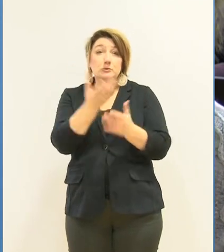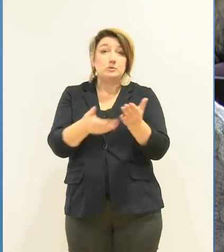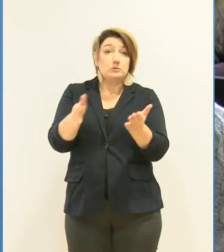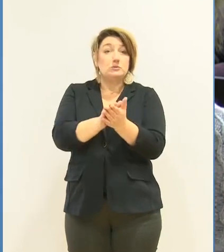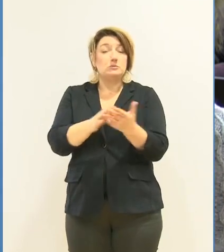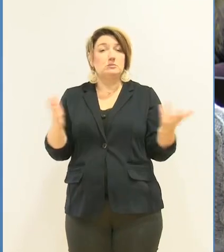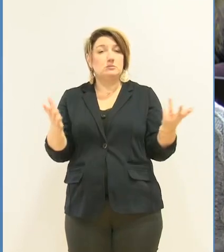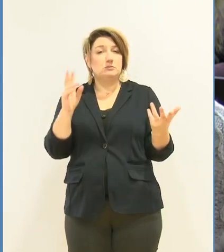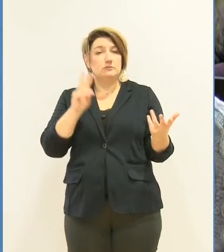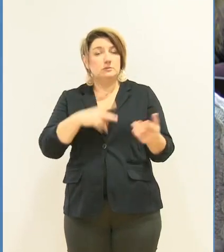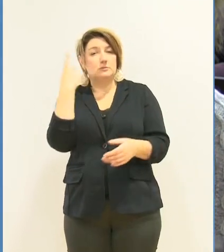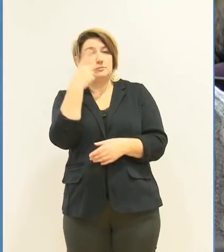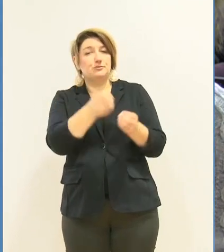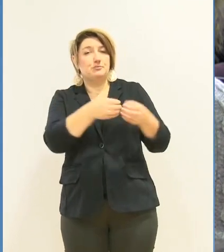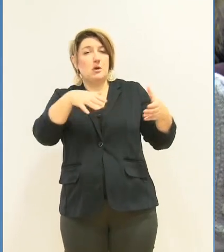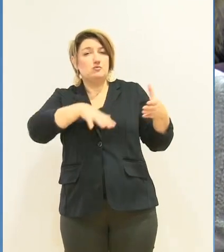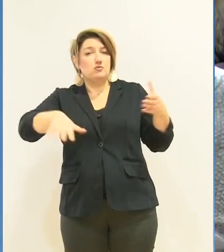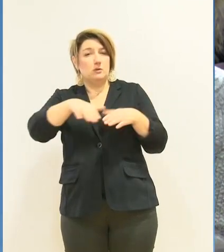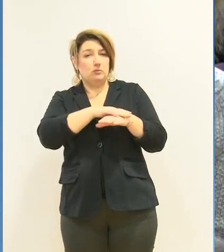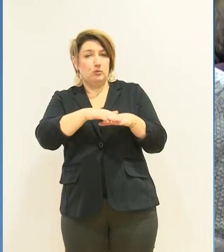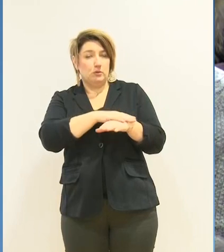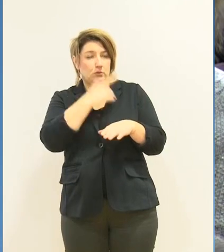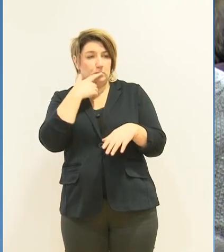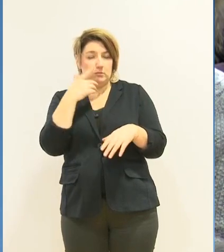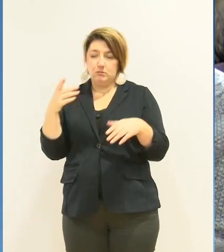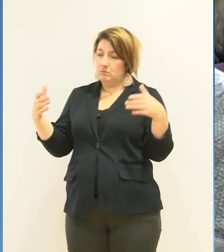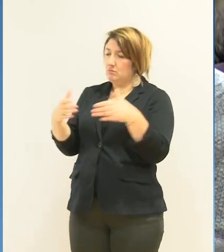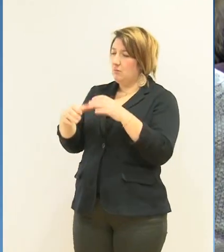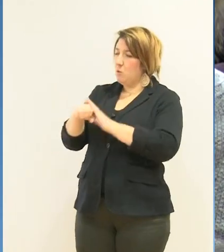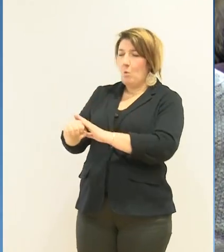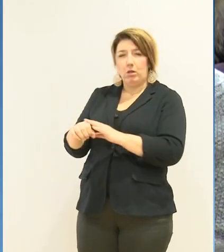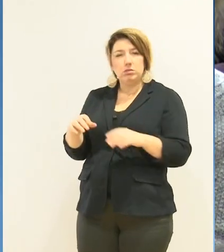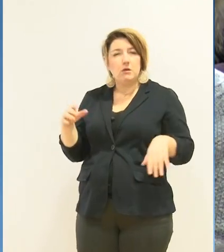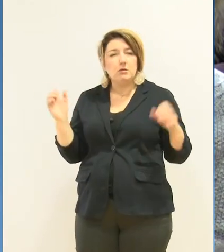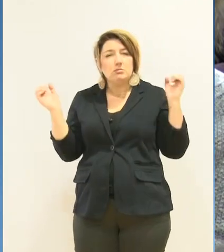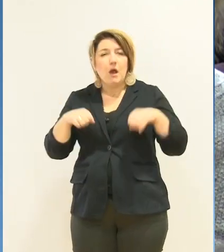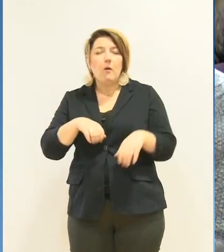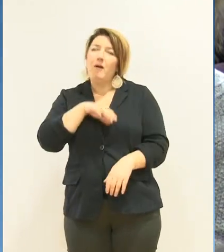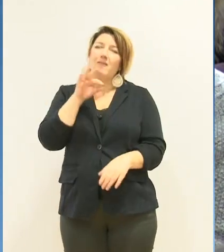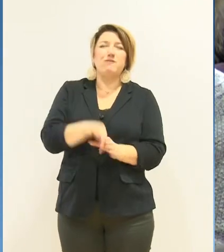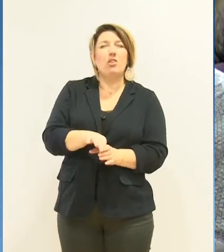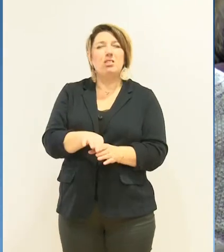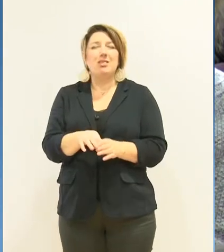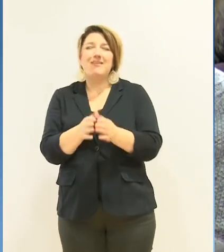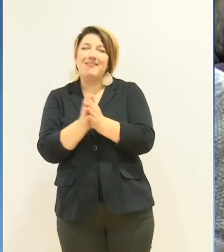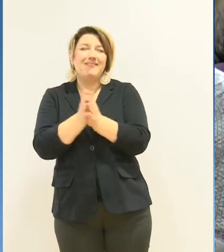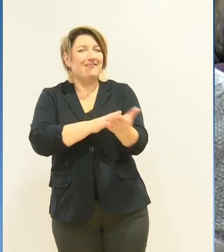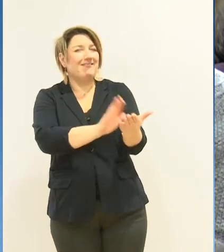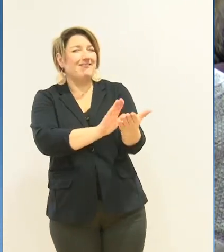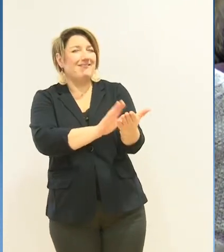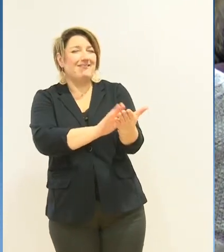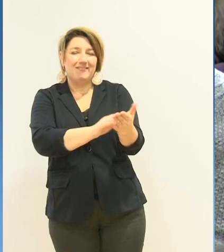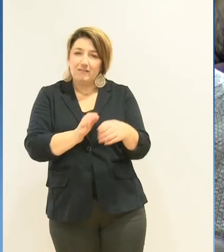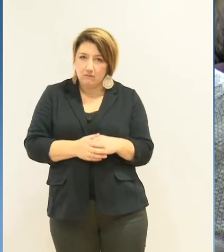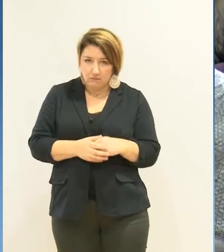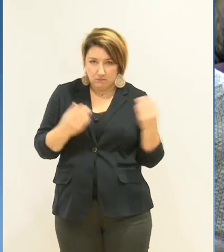de votre majorité prise de concert avec l'opposition de droite qui vous a au passage ce jour là largement félicité les